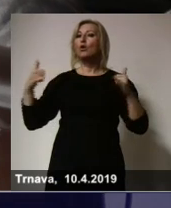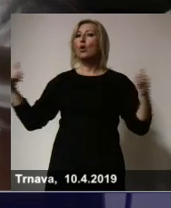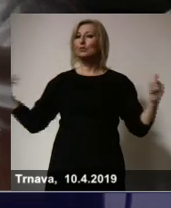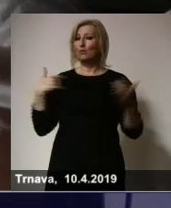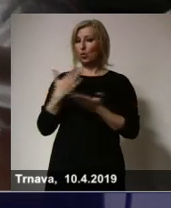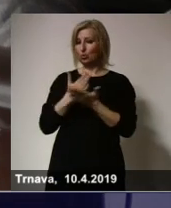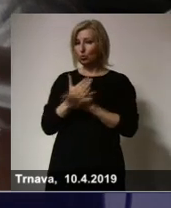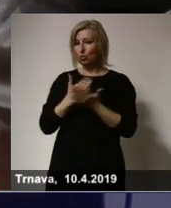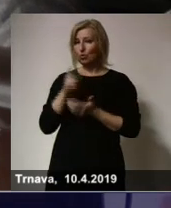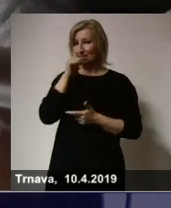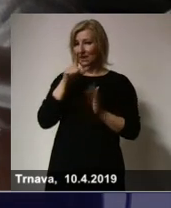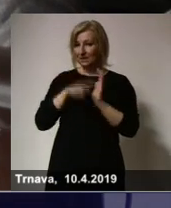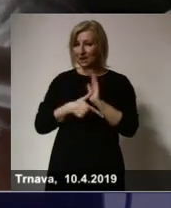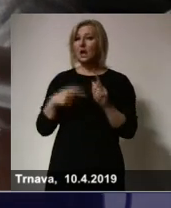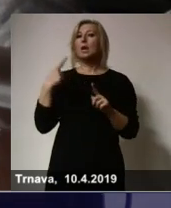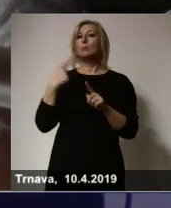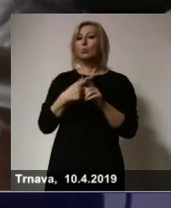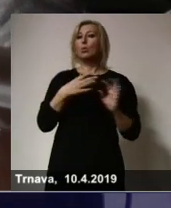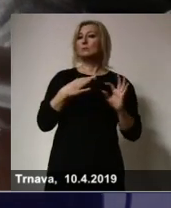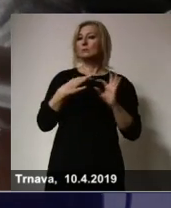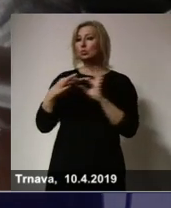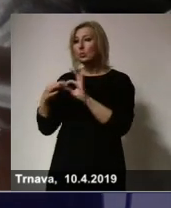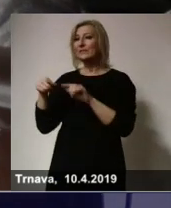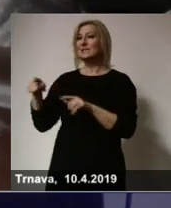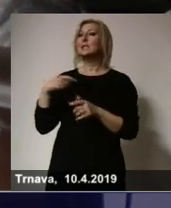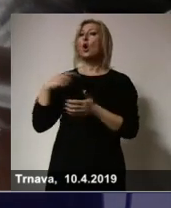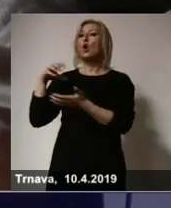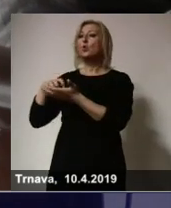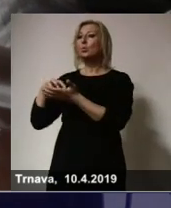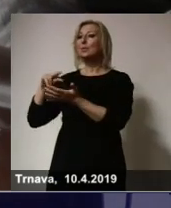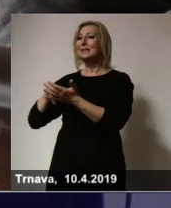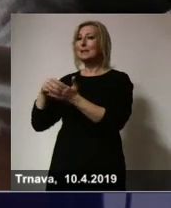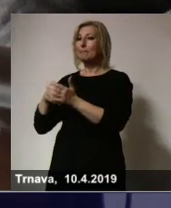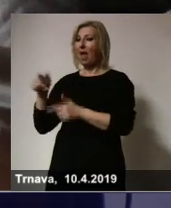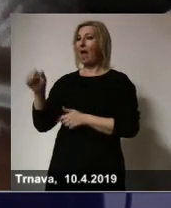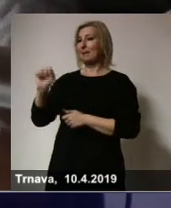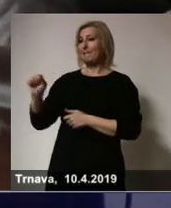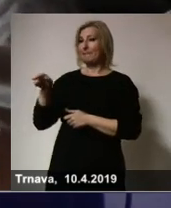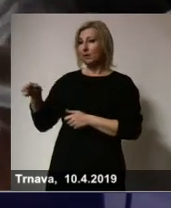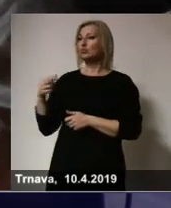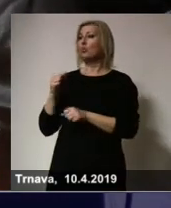aj sú v súlade s komunitným plánom dotknutého mesta Galanta.